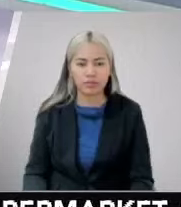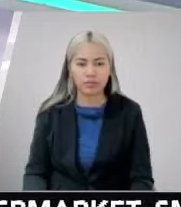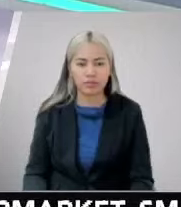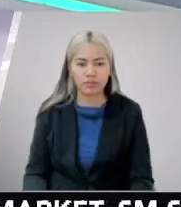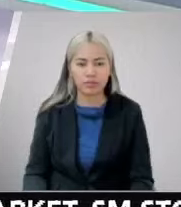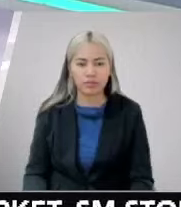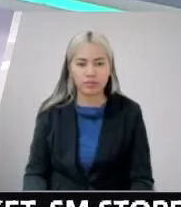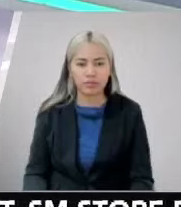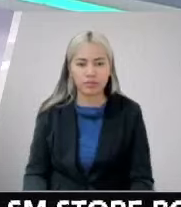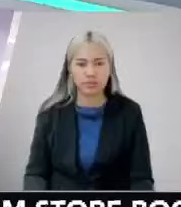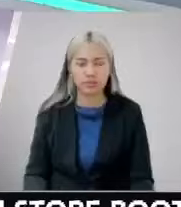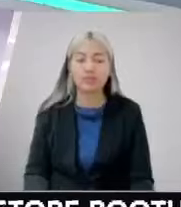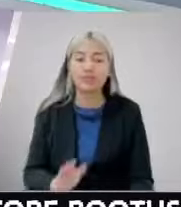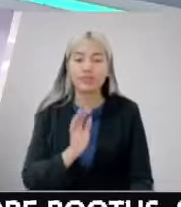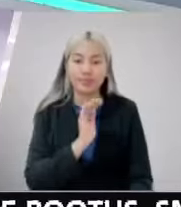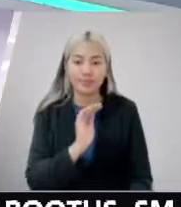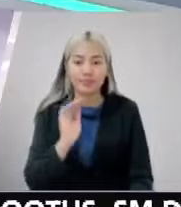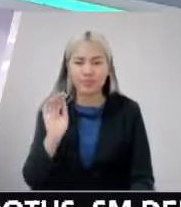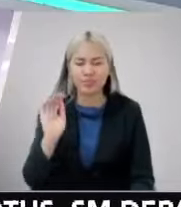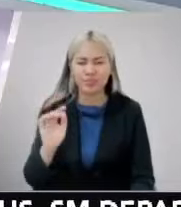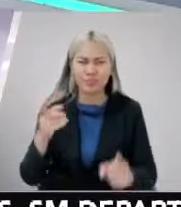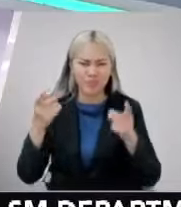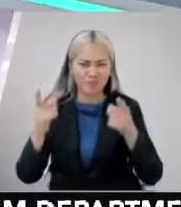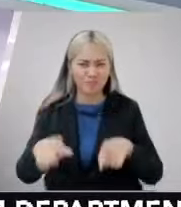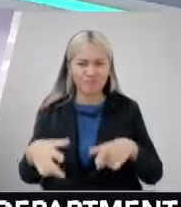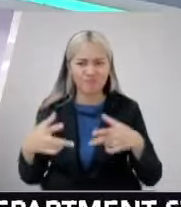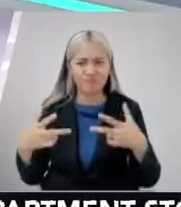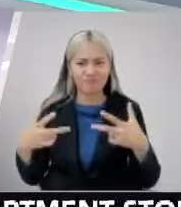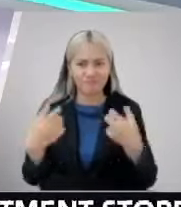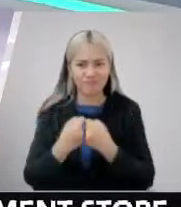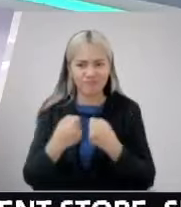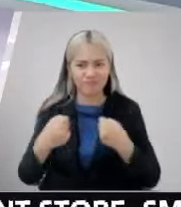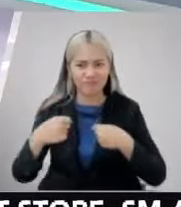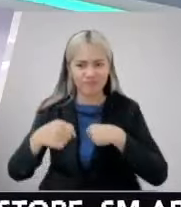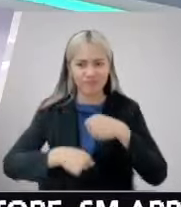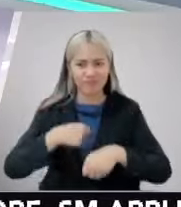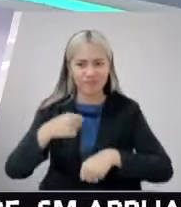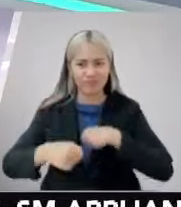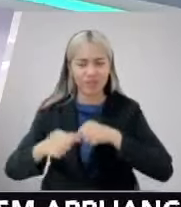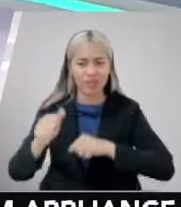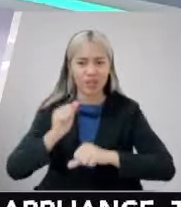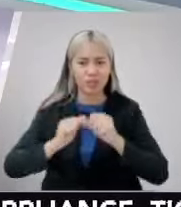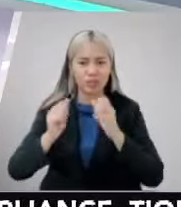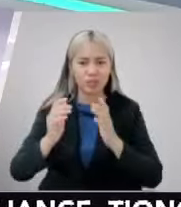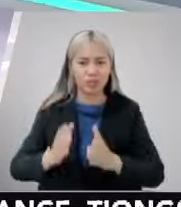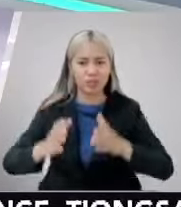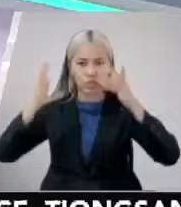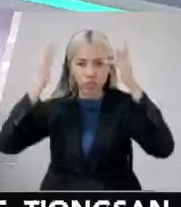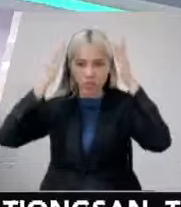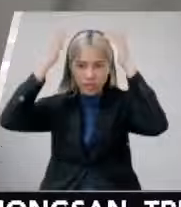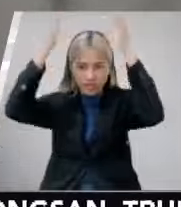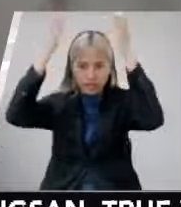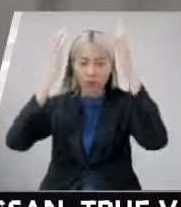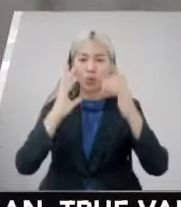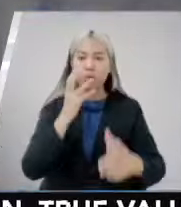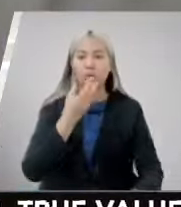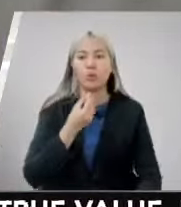Mga mare, naaksidente habang nagbibisikleta ang celebrity chef na si Gordon Ramsay.